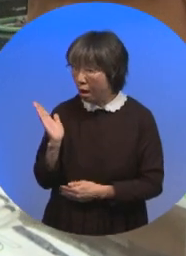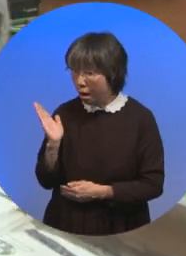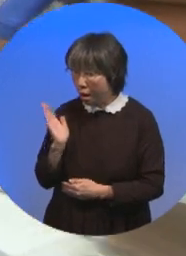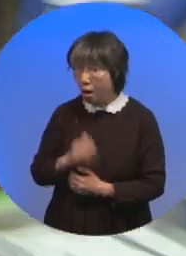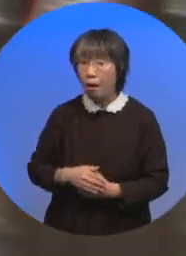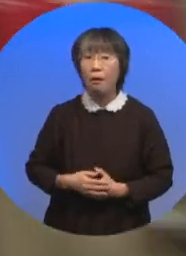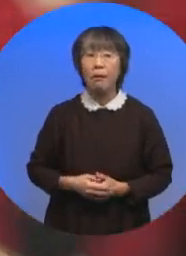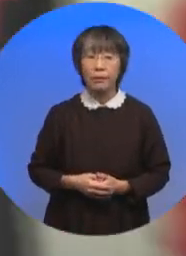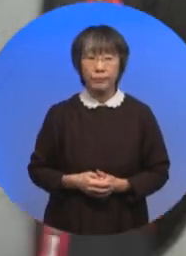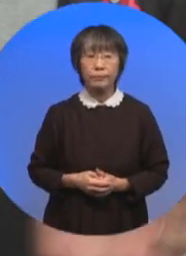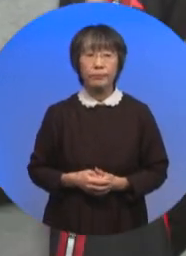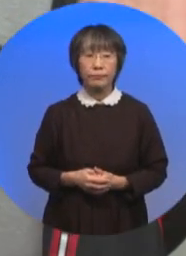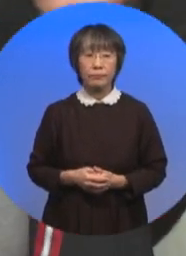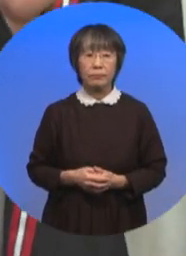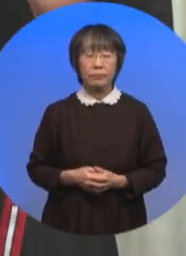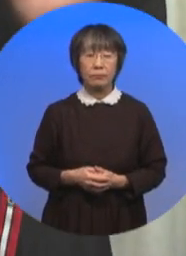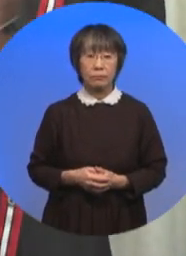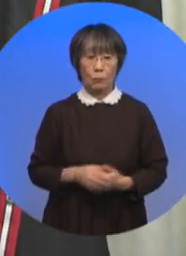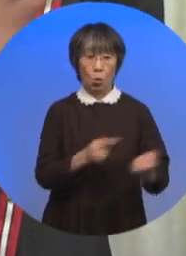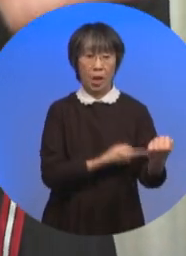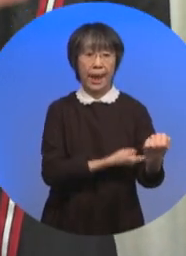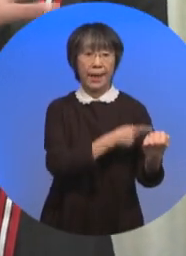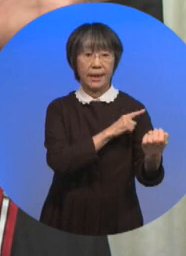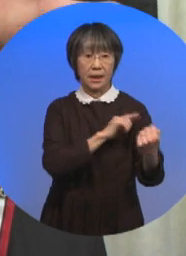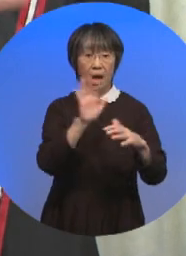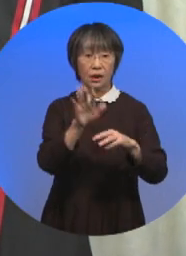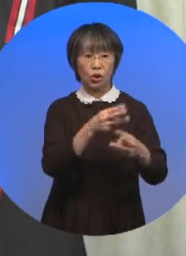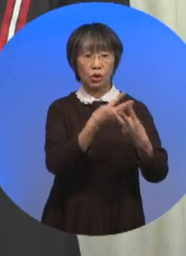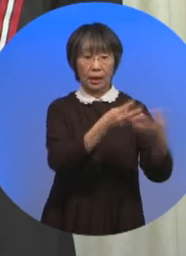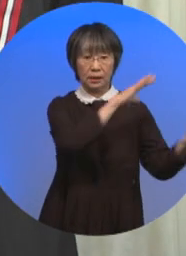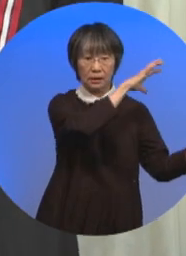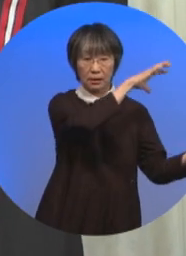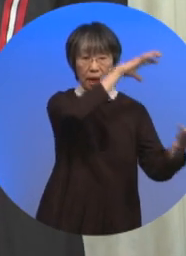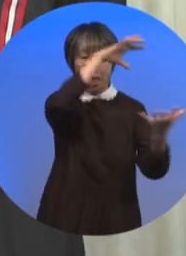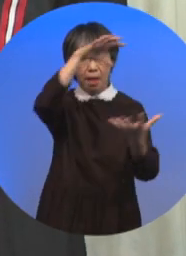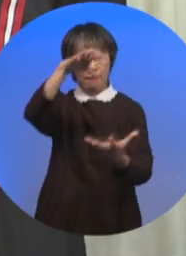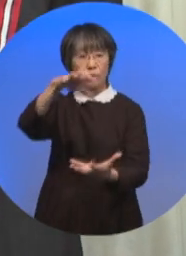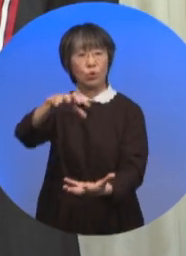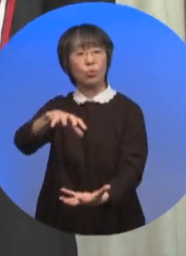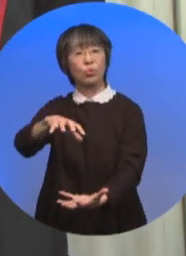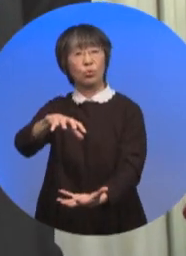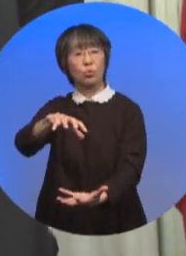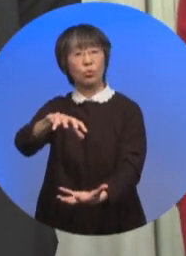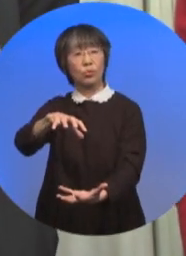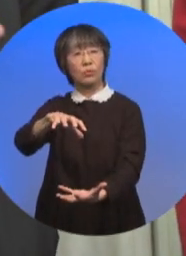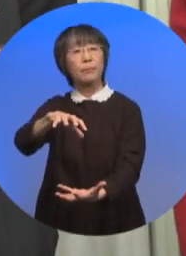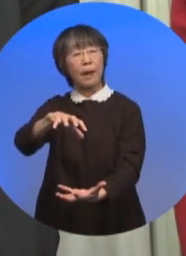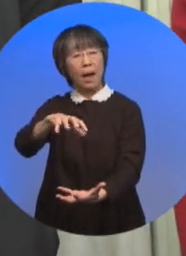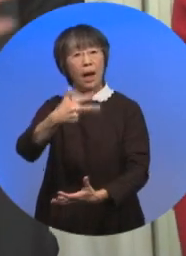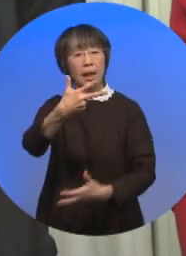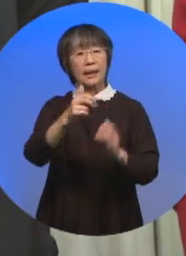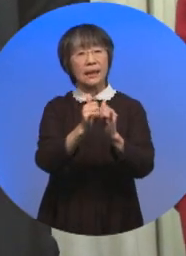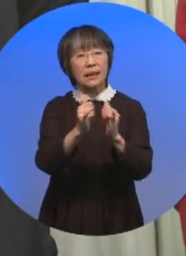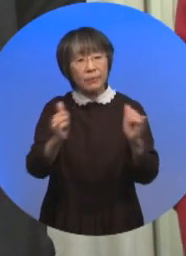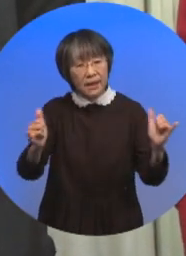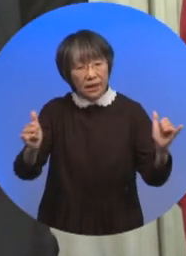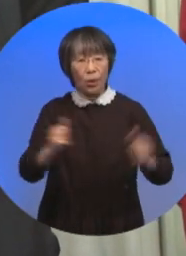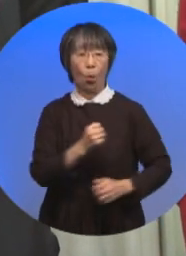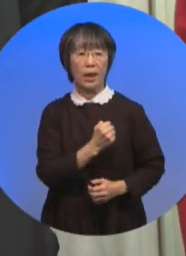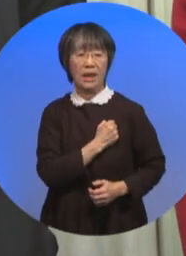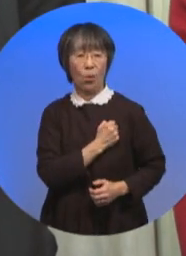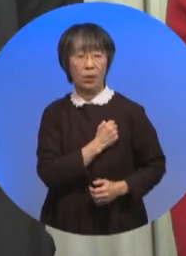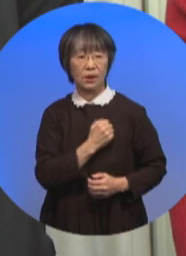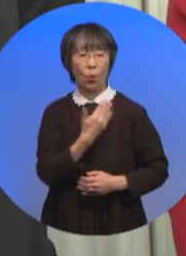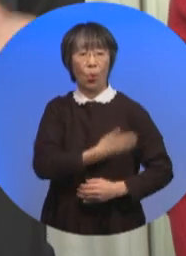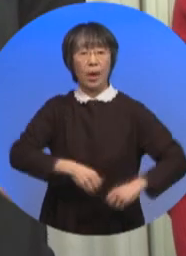ってくるんですか。 ね、すごい権限が、はい、あの吹田市に降りてきます、はい、で単純に言うたらもう市民の